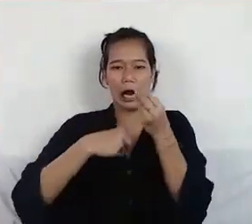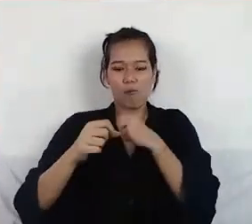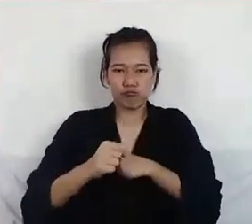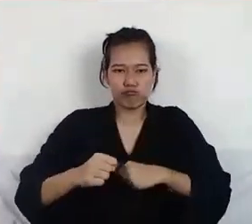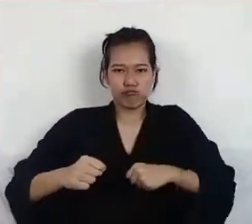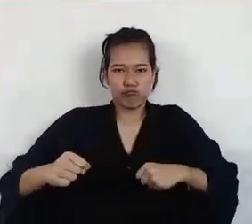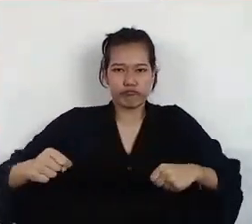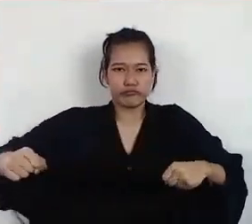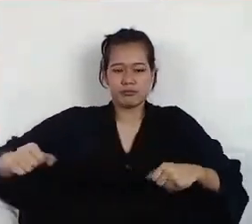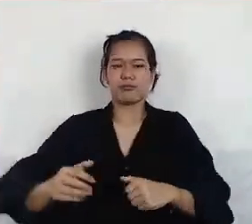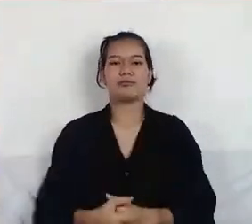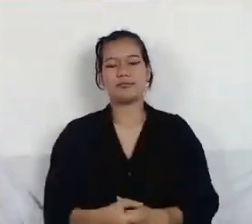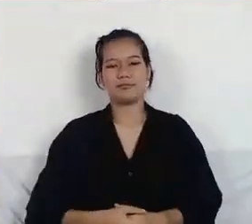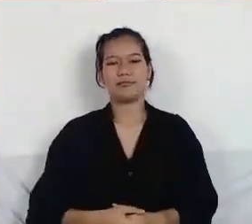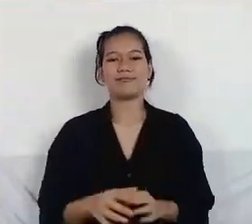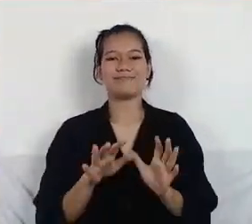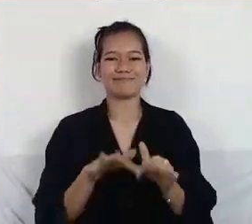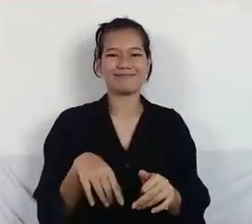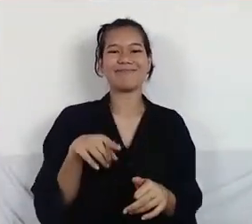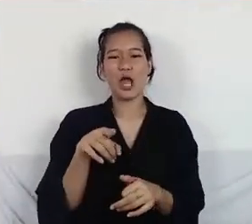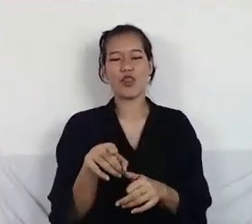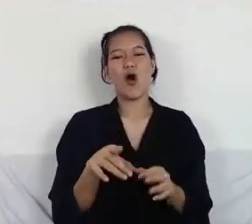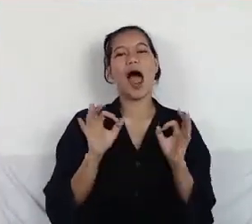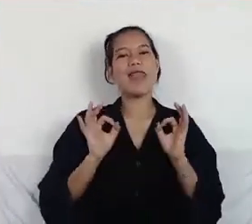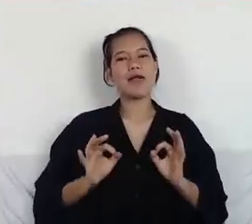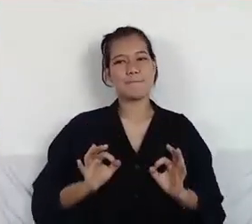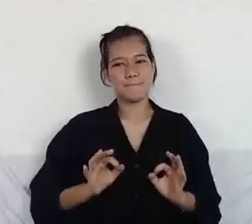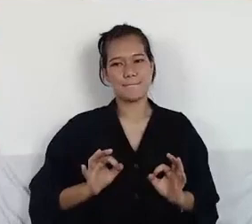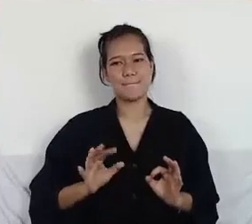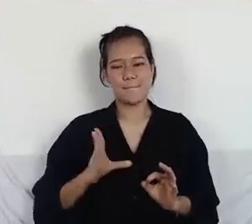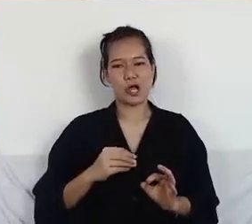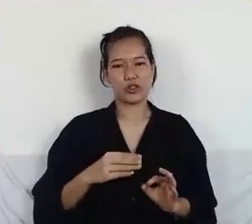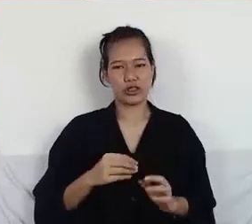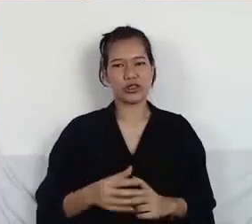Iya. Ini adab, saudaraku. Ya.